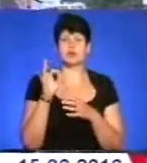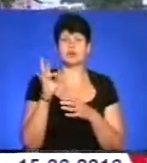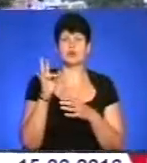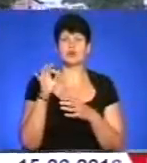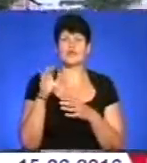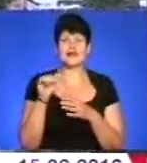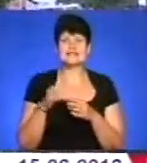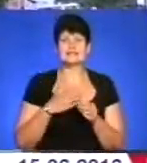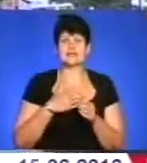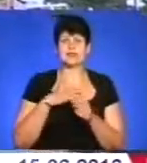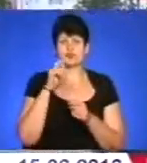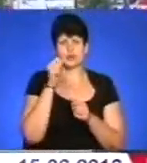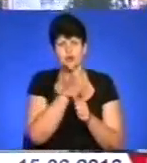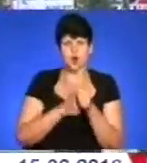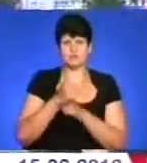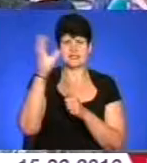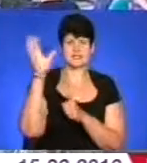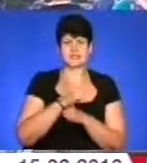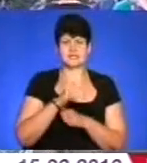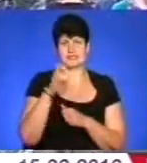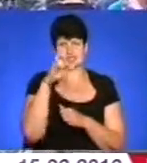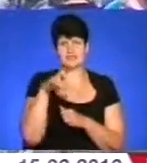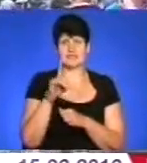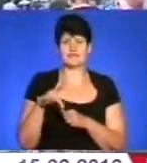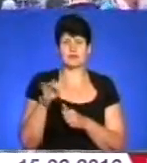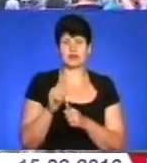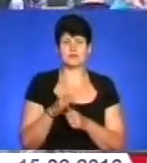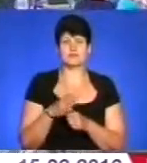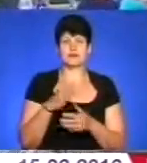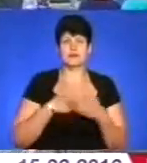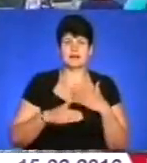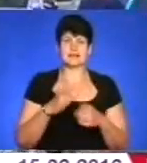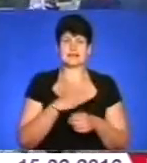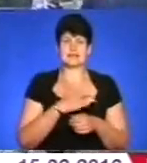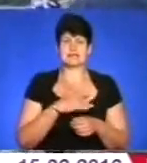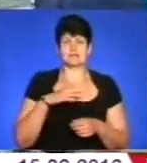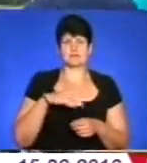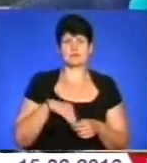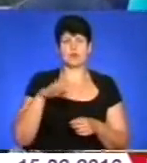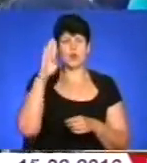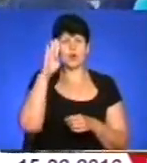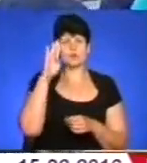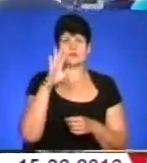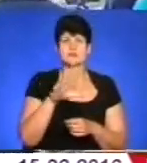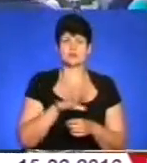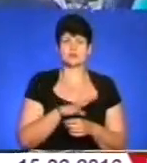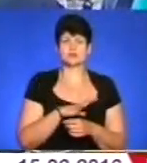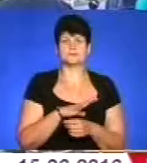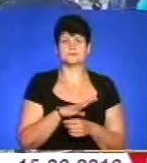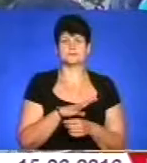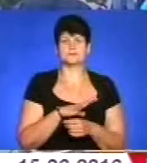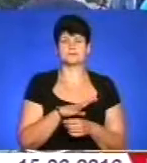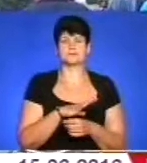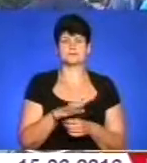Україна обжене всі країни Європи. Ради і серцем, і душою, тому що то хлопці ті були, які